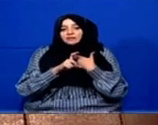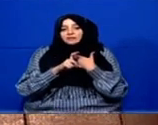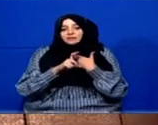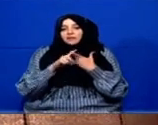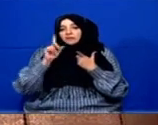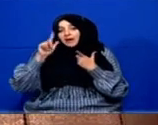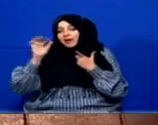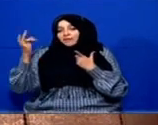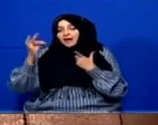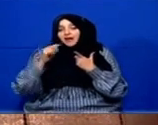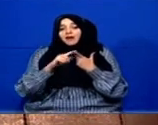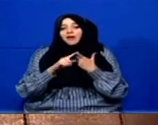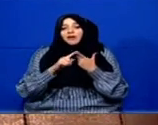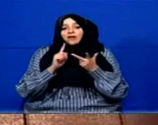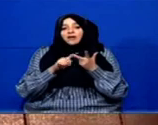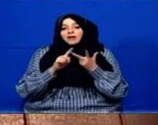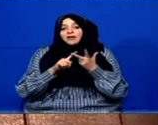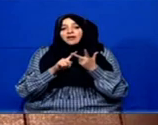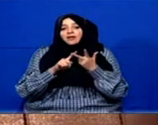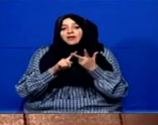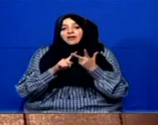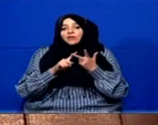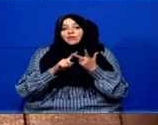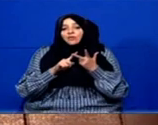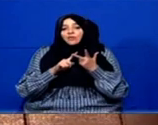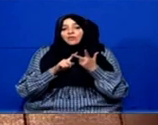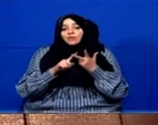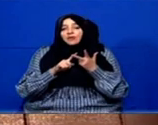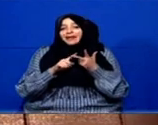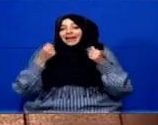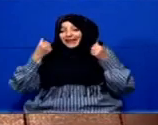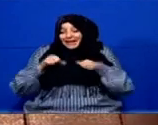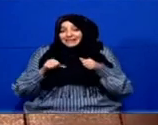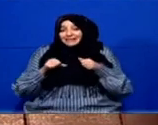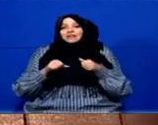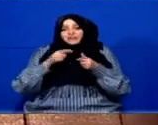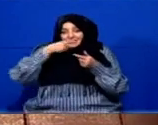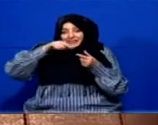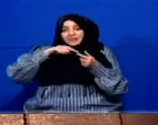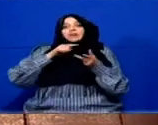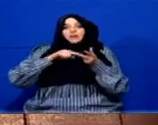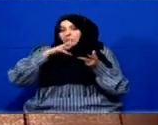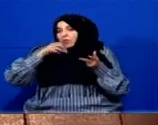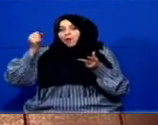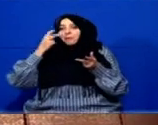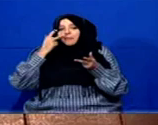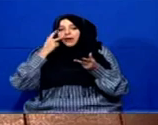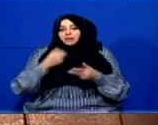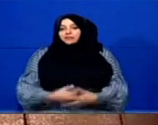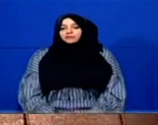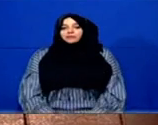من الاخوه والاب يرثوا الباقي تعصيبا الباقي